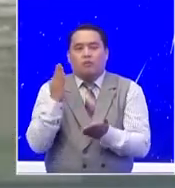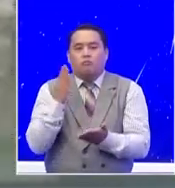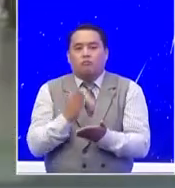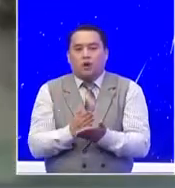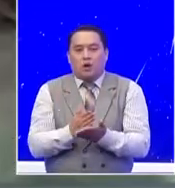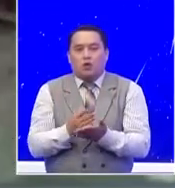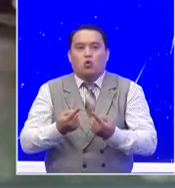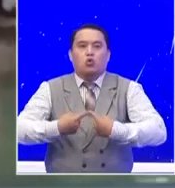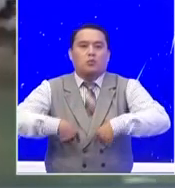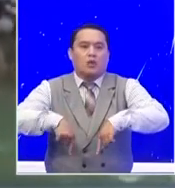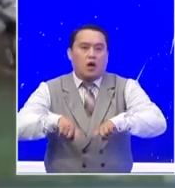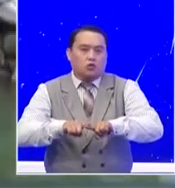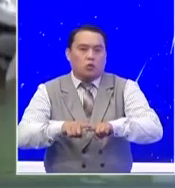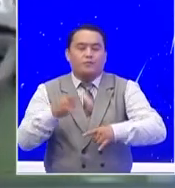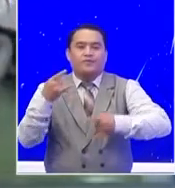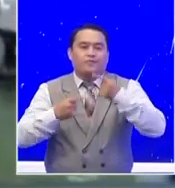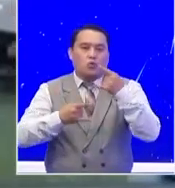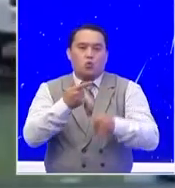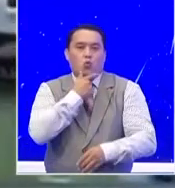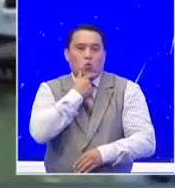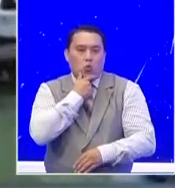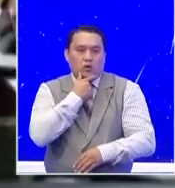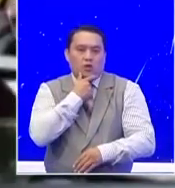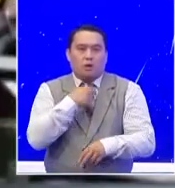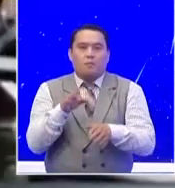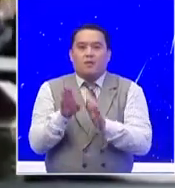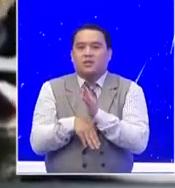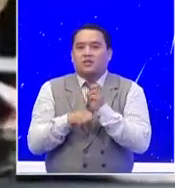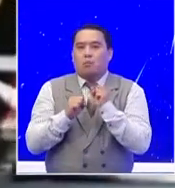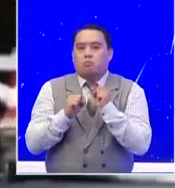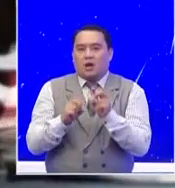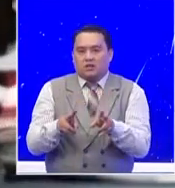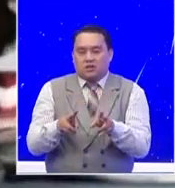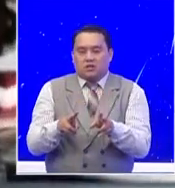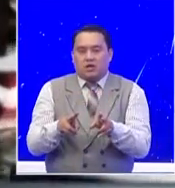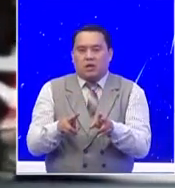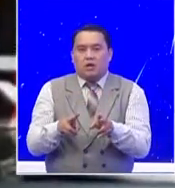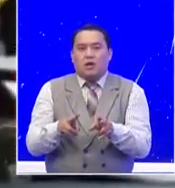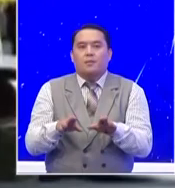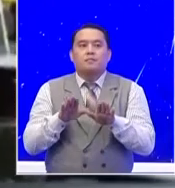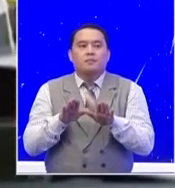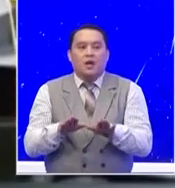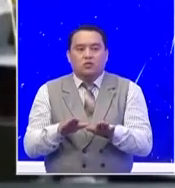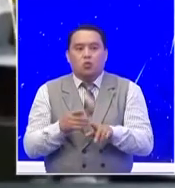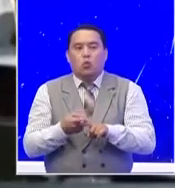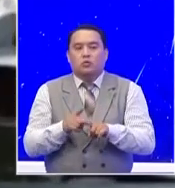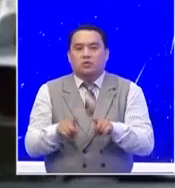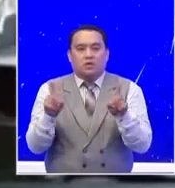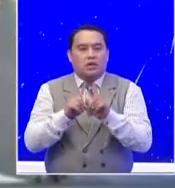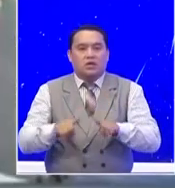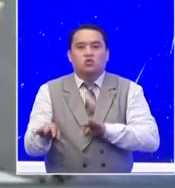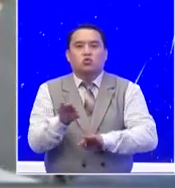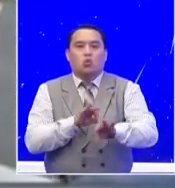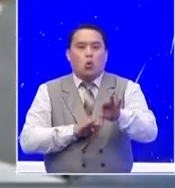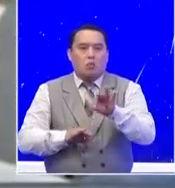Кинотеатрды ұйымдастырушылар бұл фильмдерді көрудің ең қауіпсіз әдісі деп санайды. Ал жергілікті тұрғындар осындай ерекше жоба